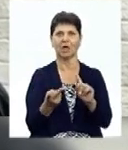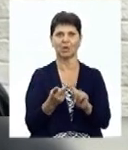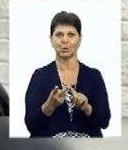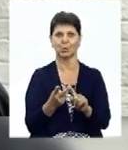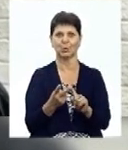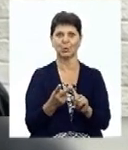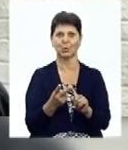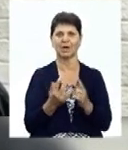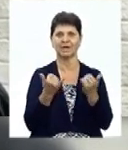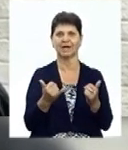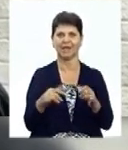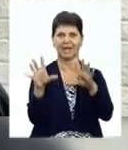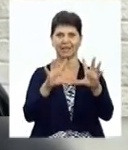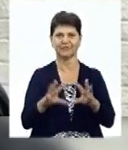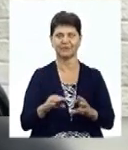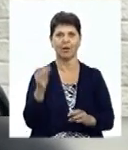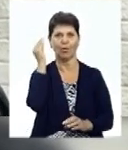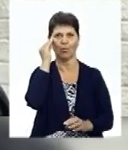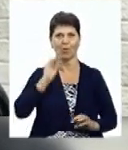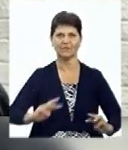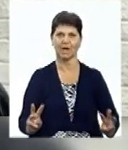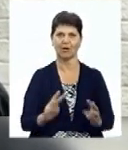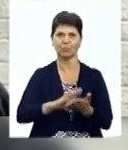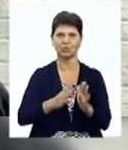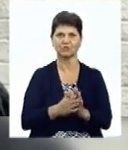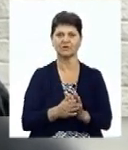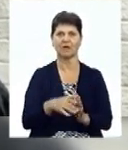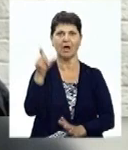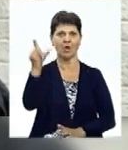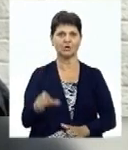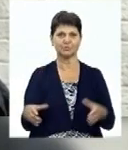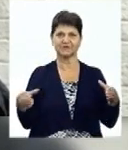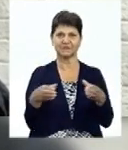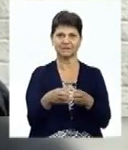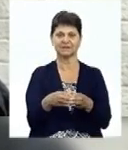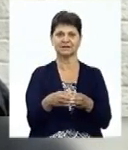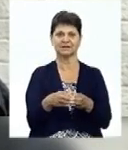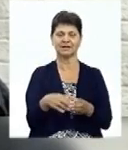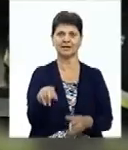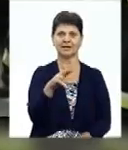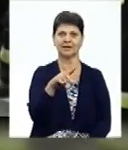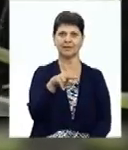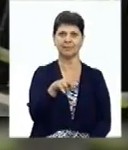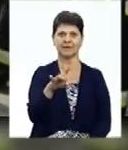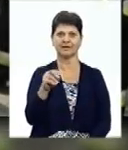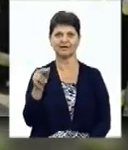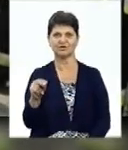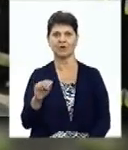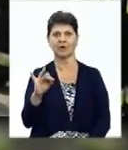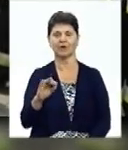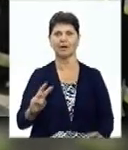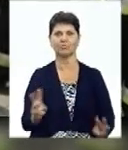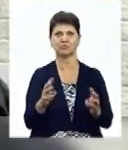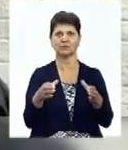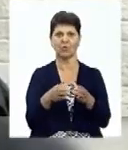для ліквідації умовної пожежі. Особовий склад як ДПРЧ 1, так і пожежної